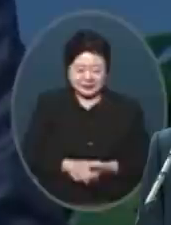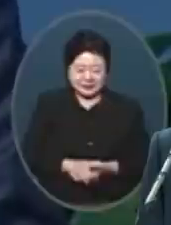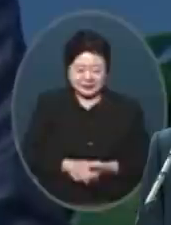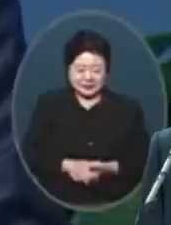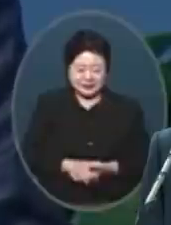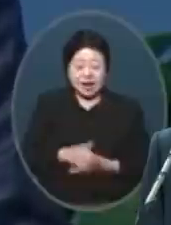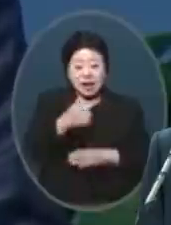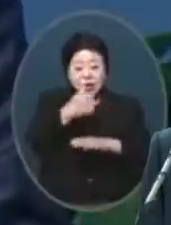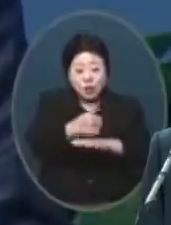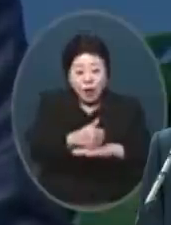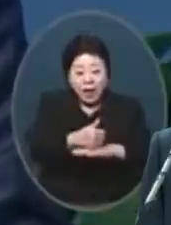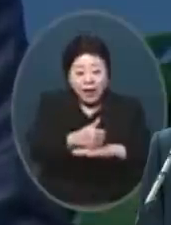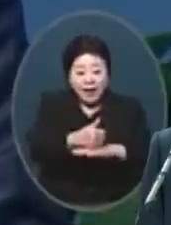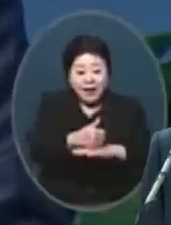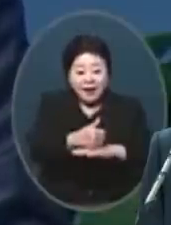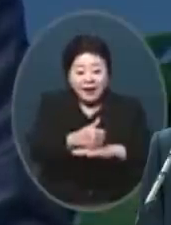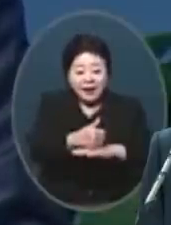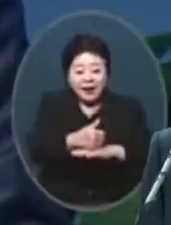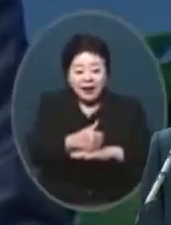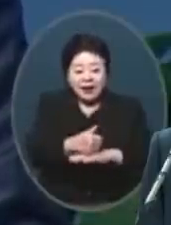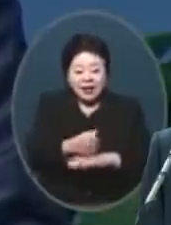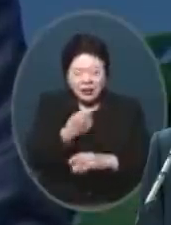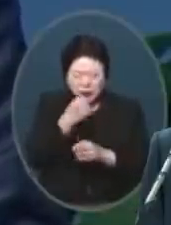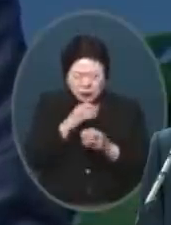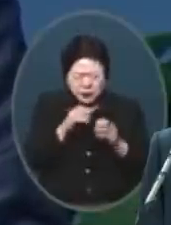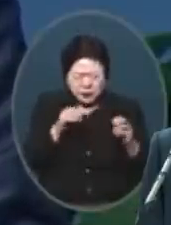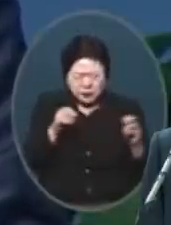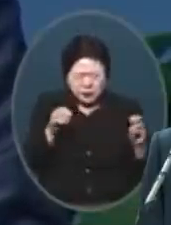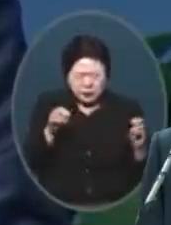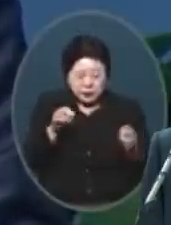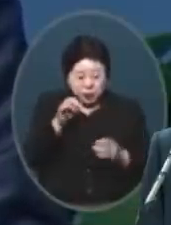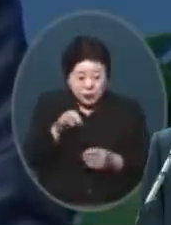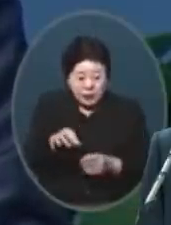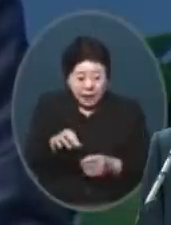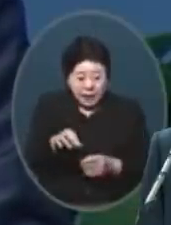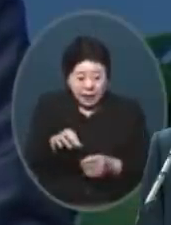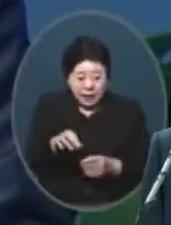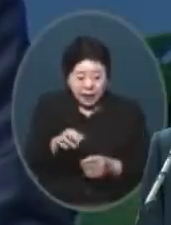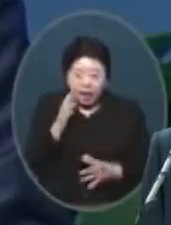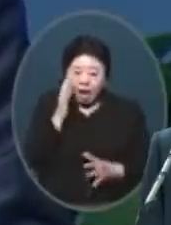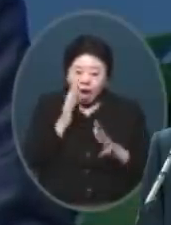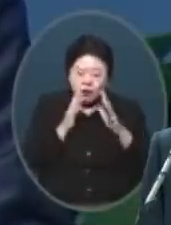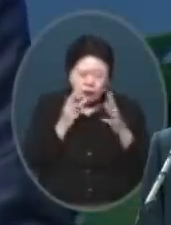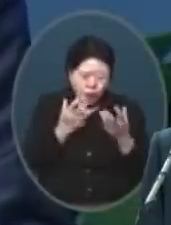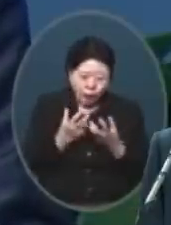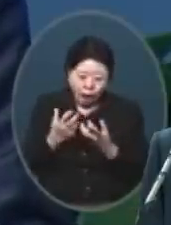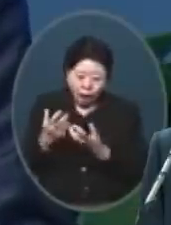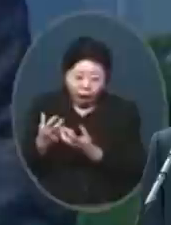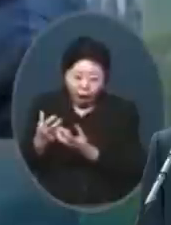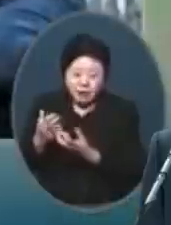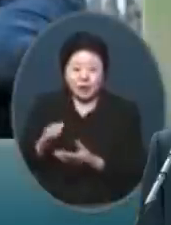그 결과 먼지만 날리던 황무지가 푸른 숲이 되었고